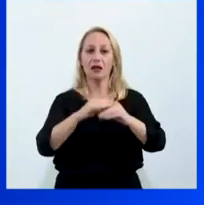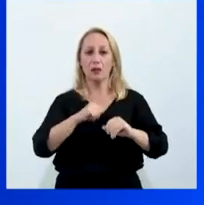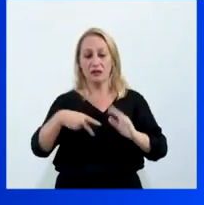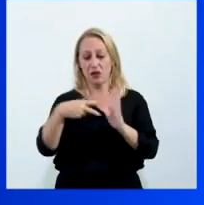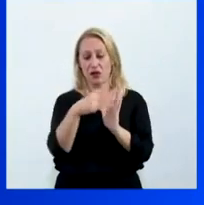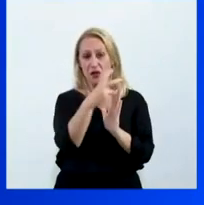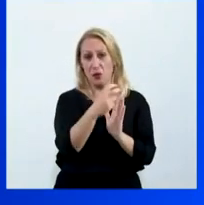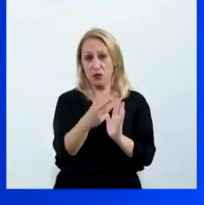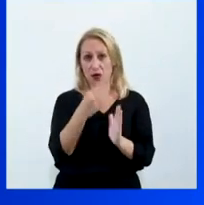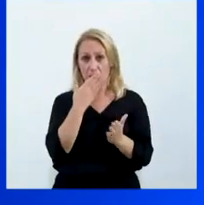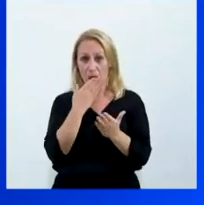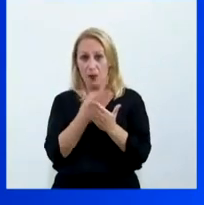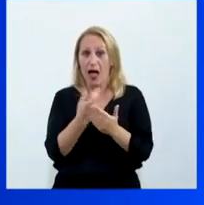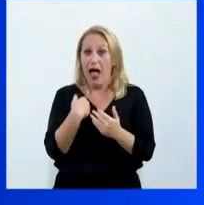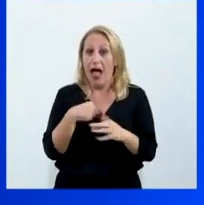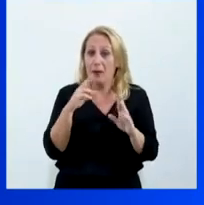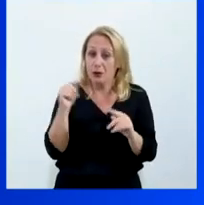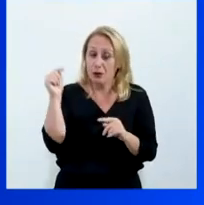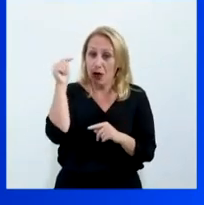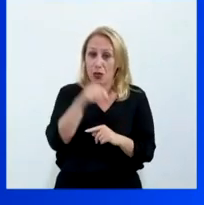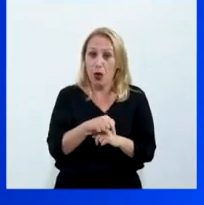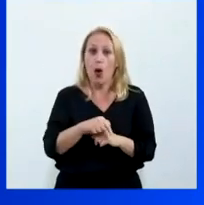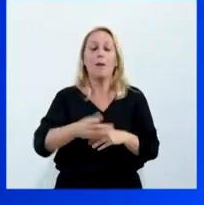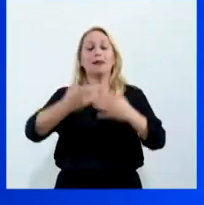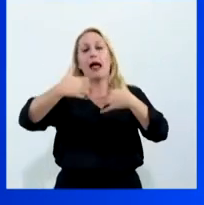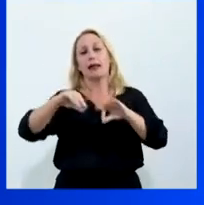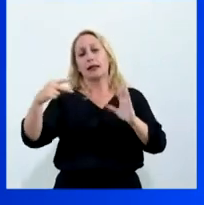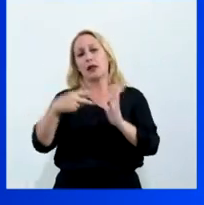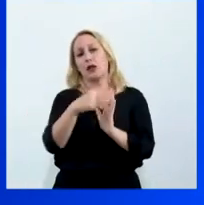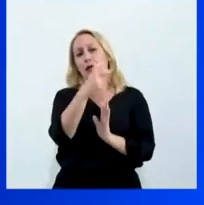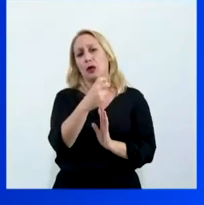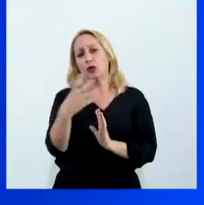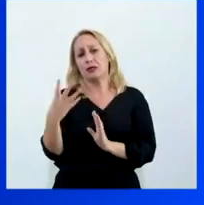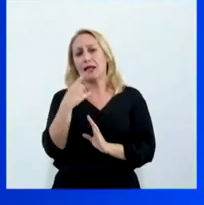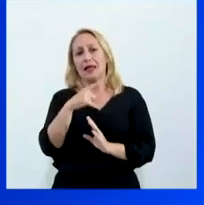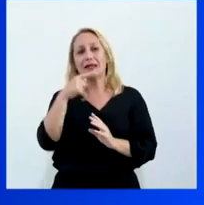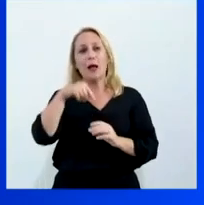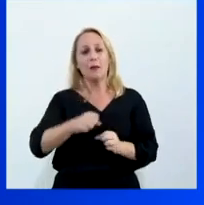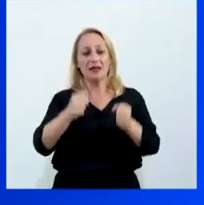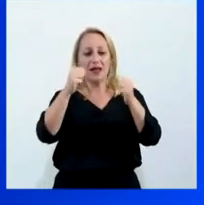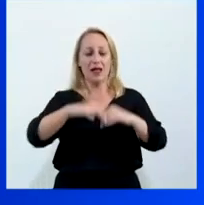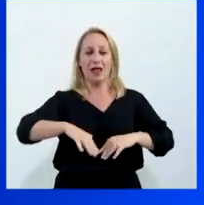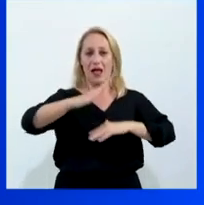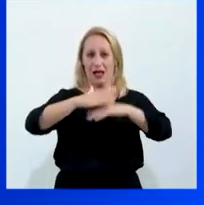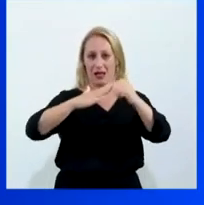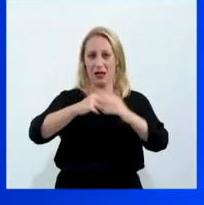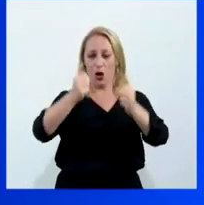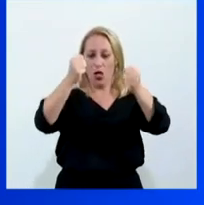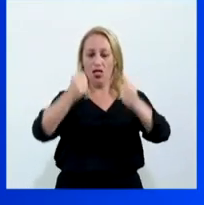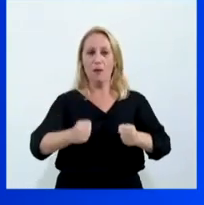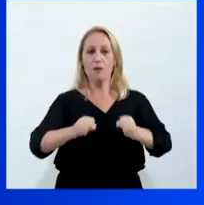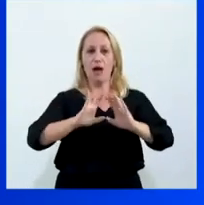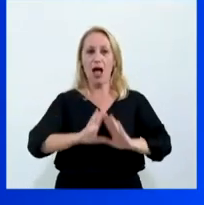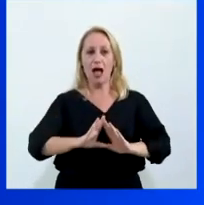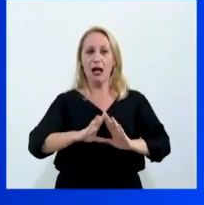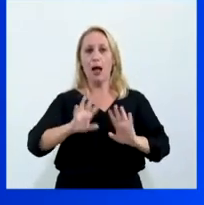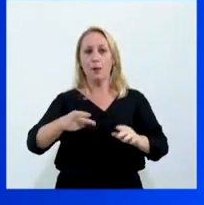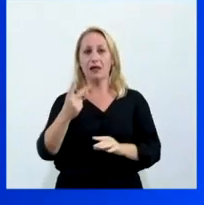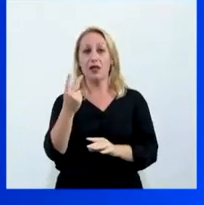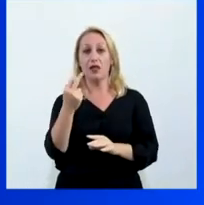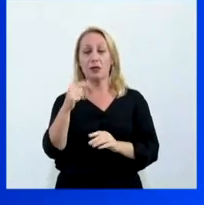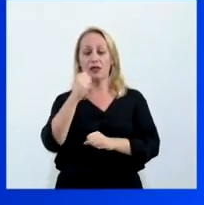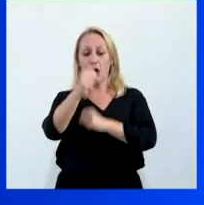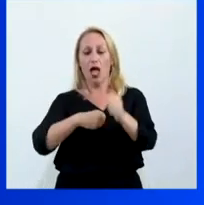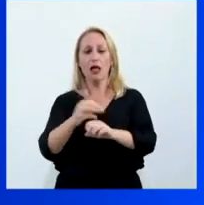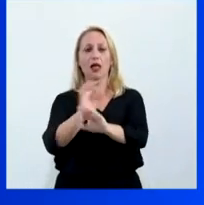του 23, ελπίζω να είμαι εδώ, αρχές του 24, το αργότερο θα γίνει η θεμελίωσή του. Θα είναι έτοιμο σε 2,5 χρόνια από τώρα. Το ίδιο ισχύει